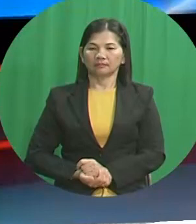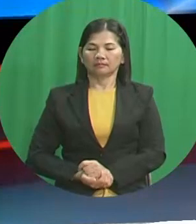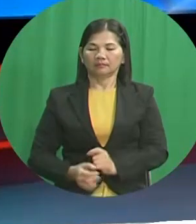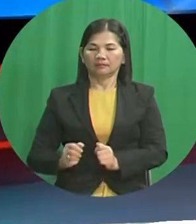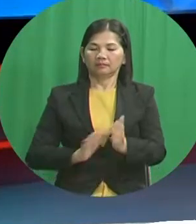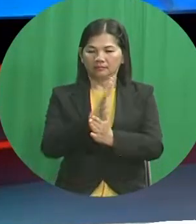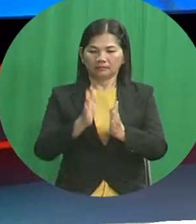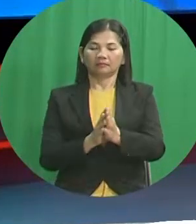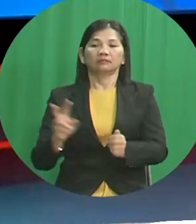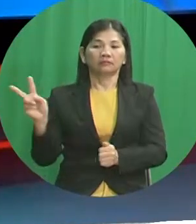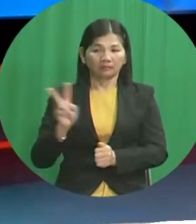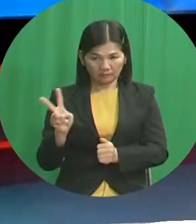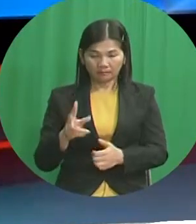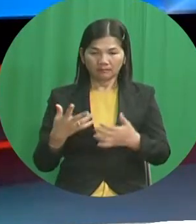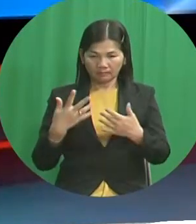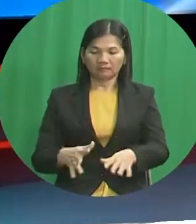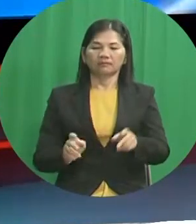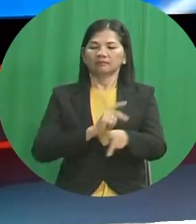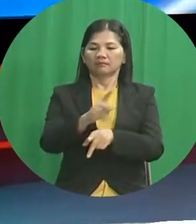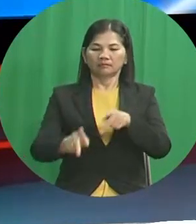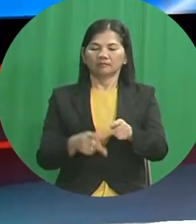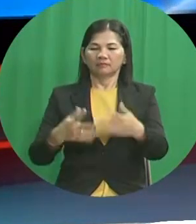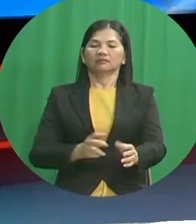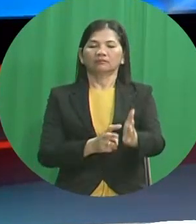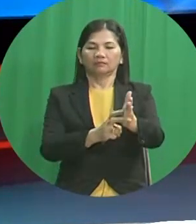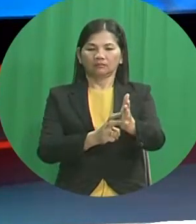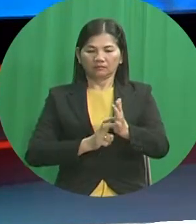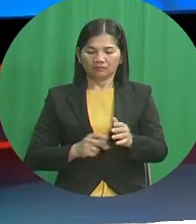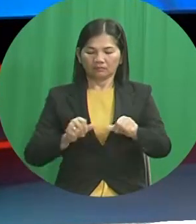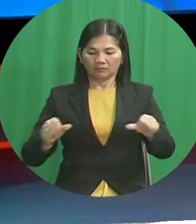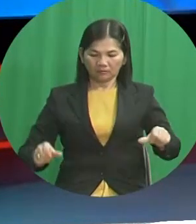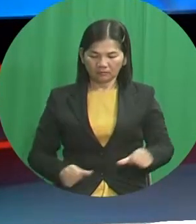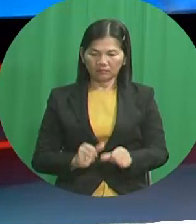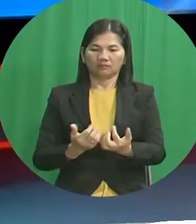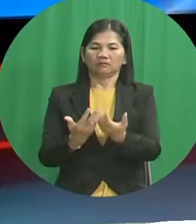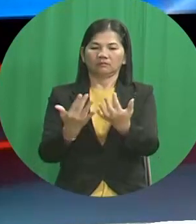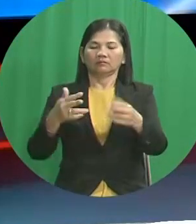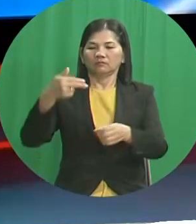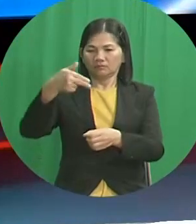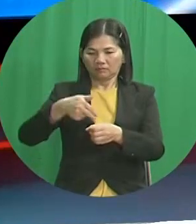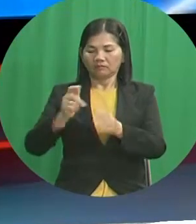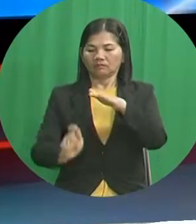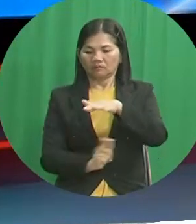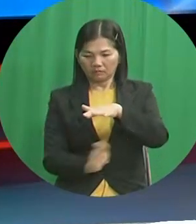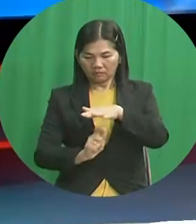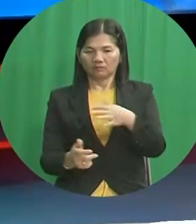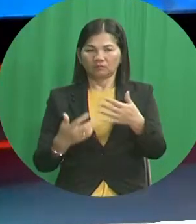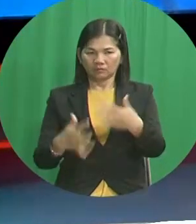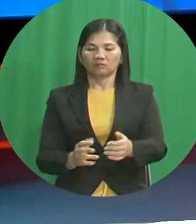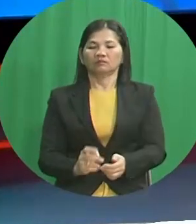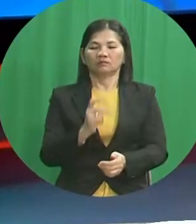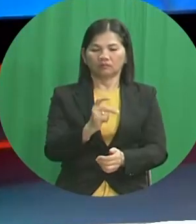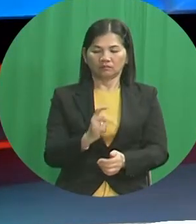រីឯប្រទេសវ៉េណេស៊ុយអេឡាបានធ្វើប្រជាមតិលើការទាមទារលើតំបន់សម្បូរព្រៃនិងរ៉ែក្នុងនោះប្រជាជនគីយ៉ា